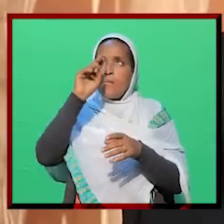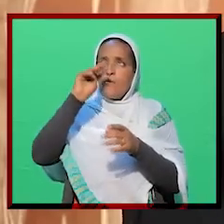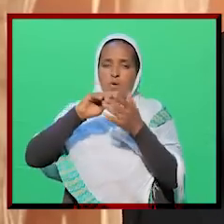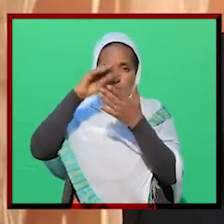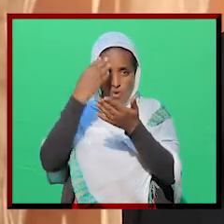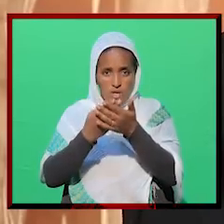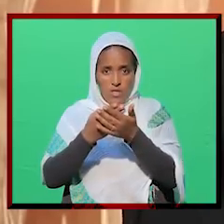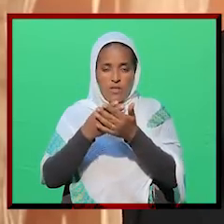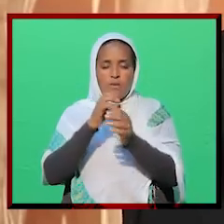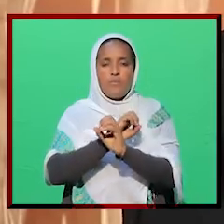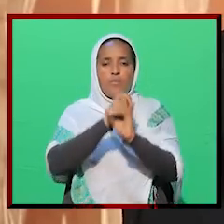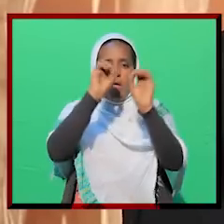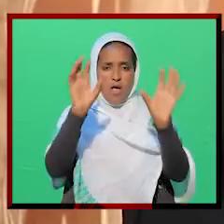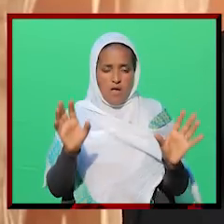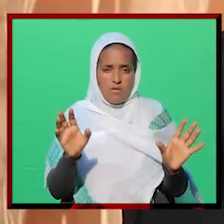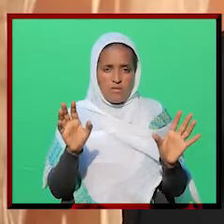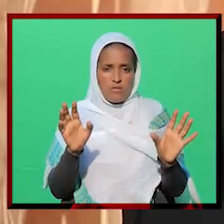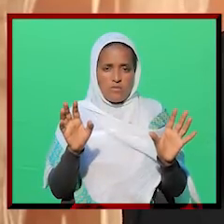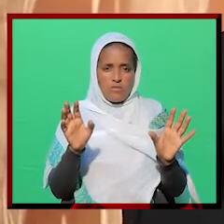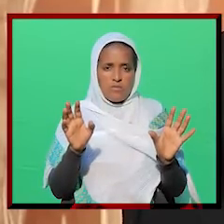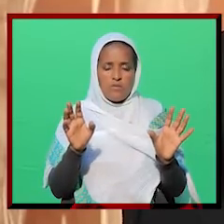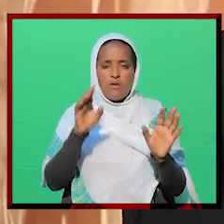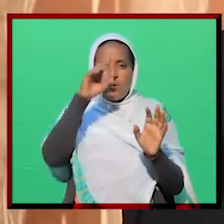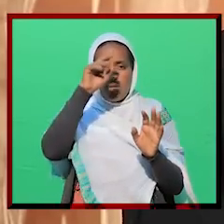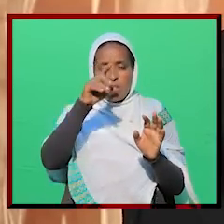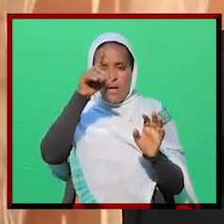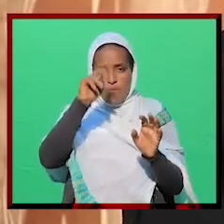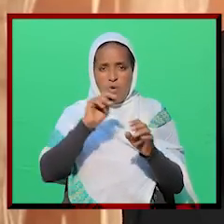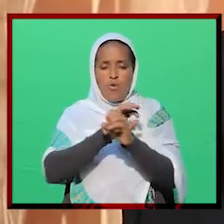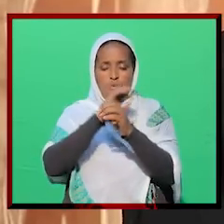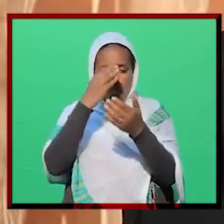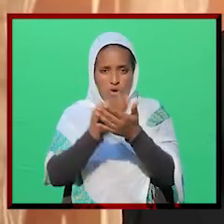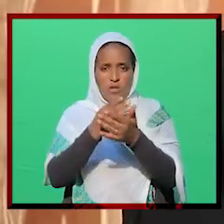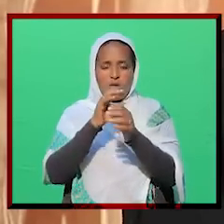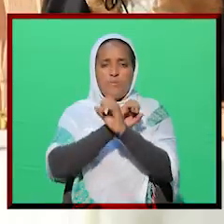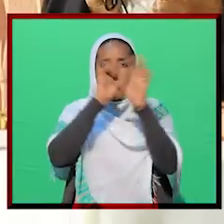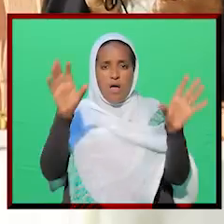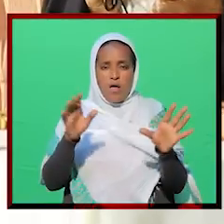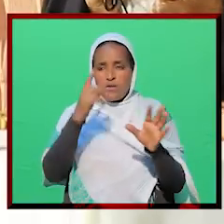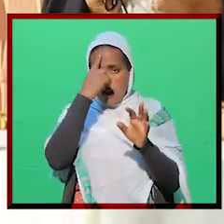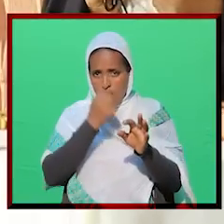መንፈስ ቅዱስ ክብርነ ዛብር አምጣነ ፀሐይ ዛብር ለነ